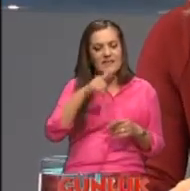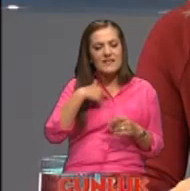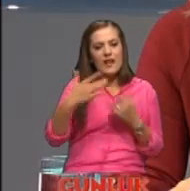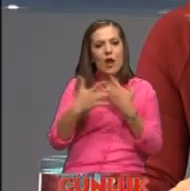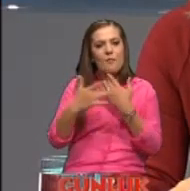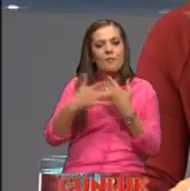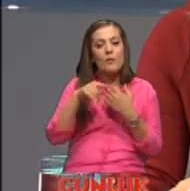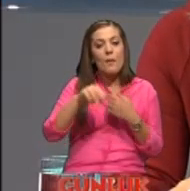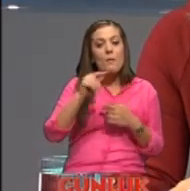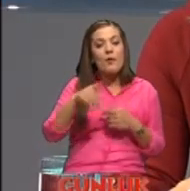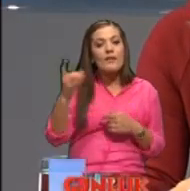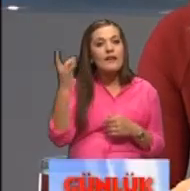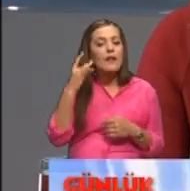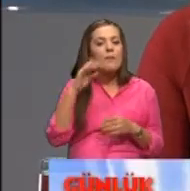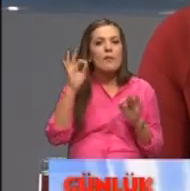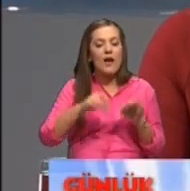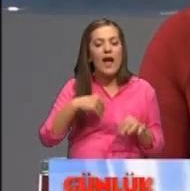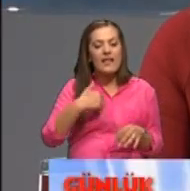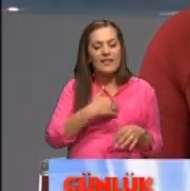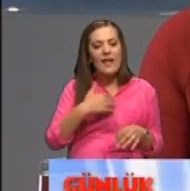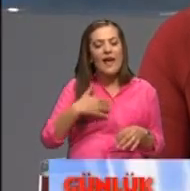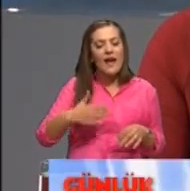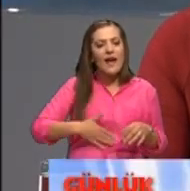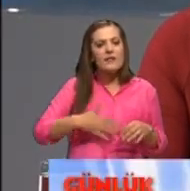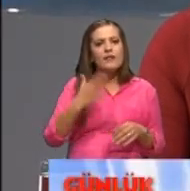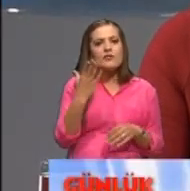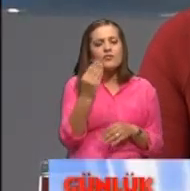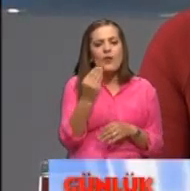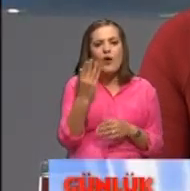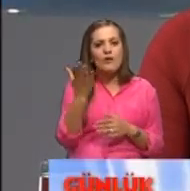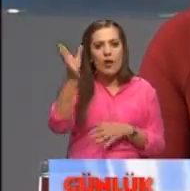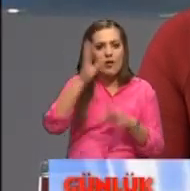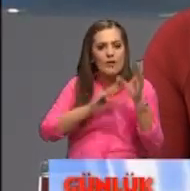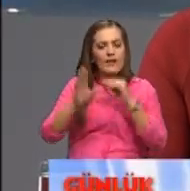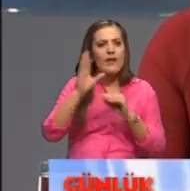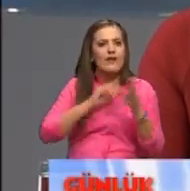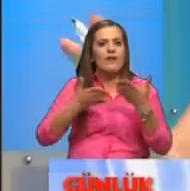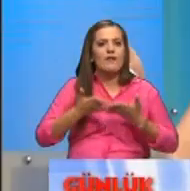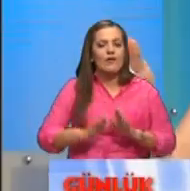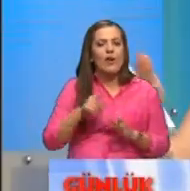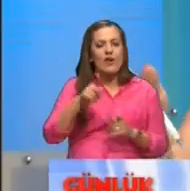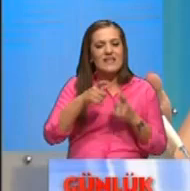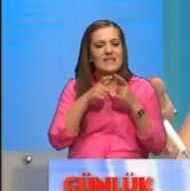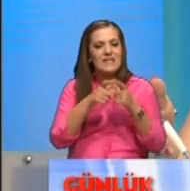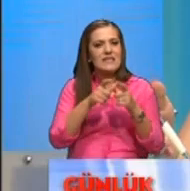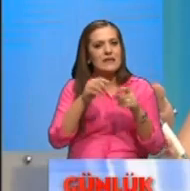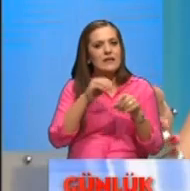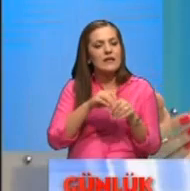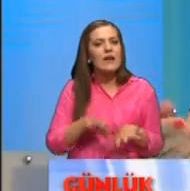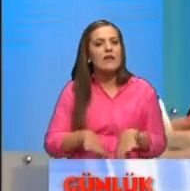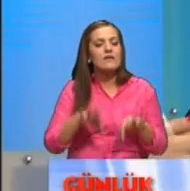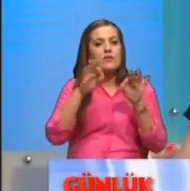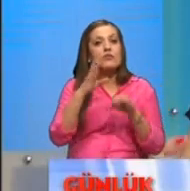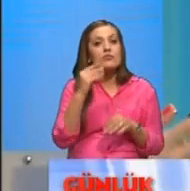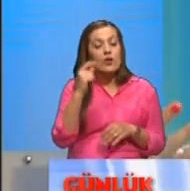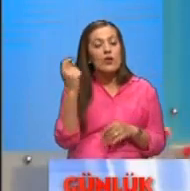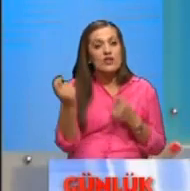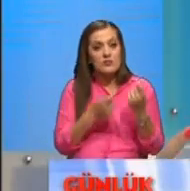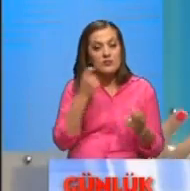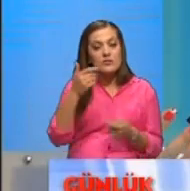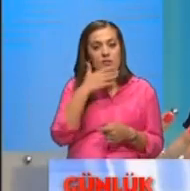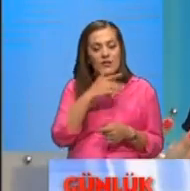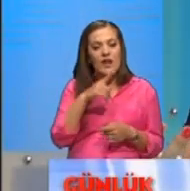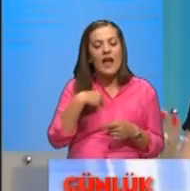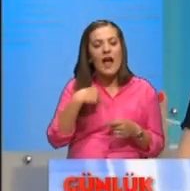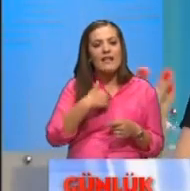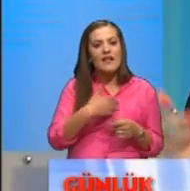dinlemeye başlıyor. Anne karnından birçok şeyi öğrenerek doğuyor. O şekilde CD'ler bile doldurmuşlar. Tabii ve çok işe anne yarıyor, biliyor musunuz? Anne